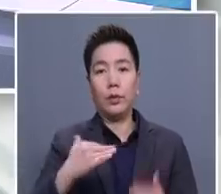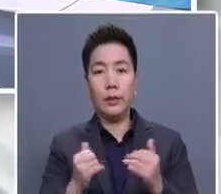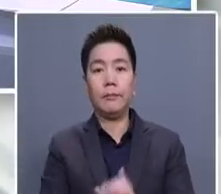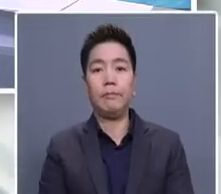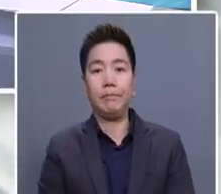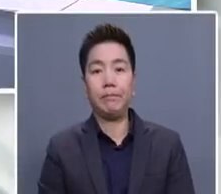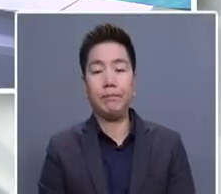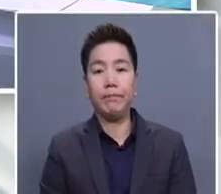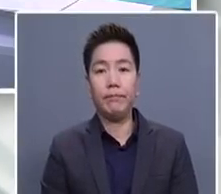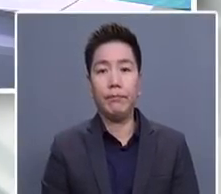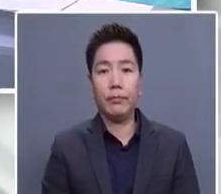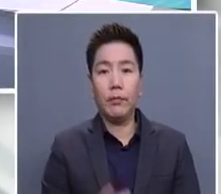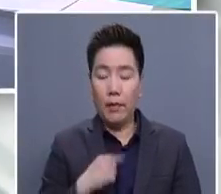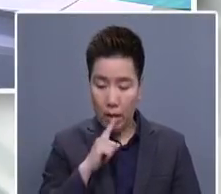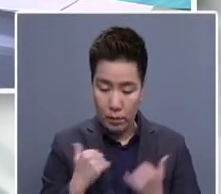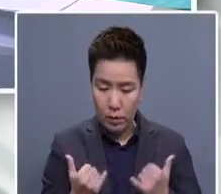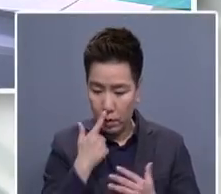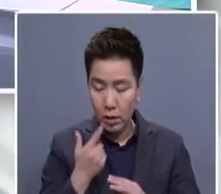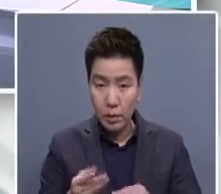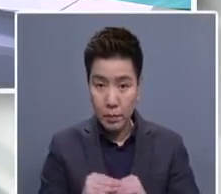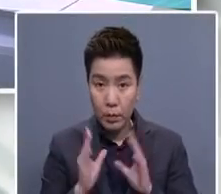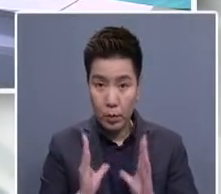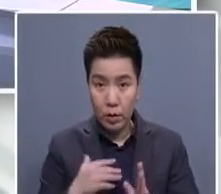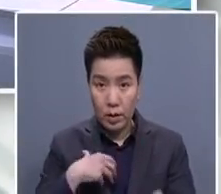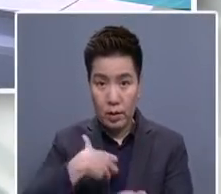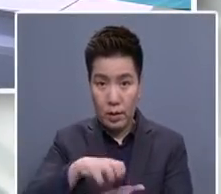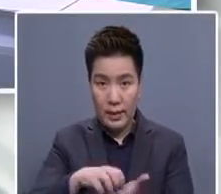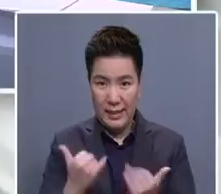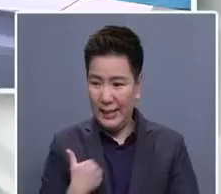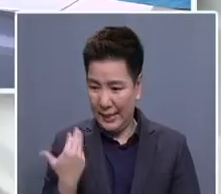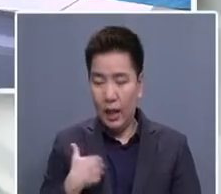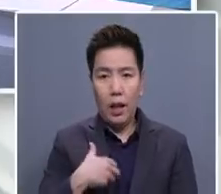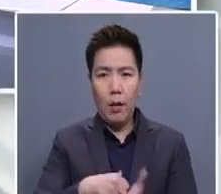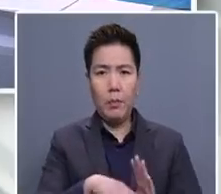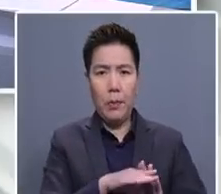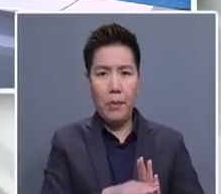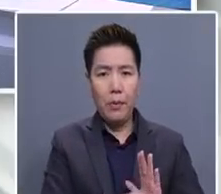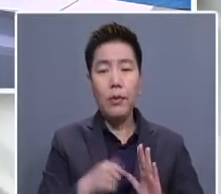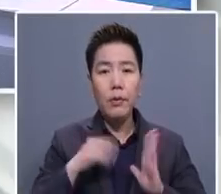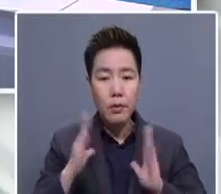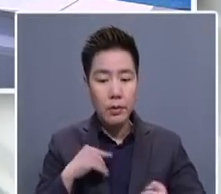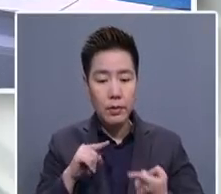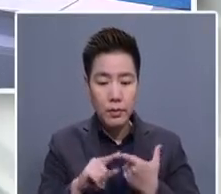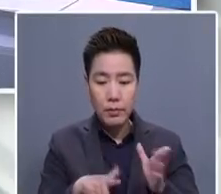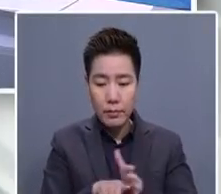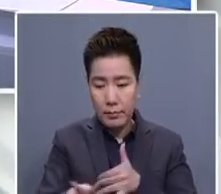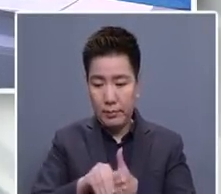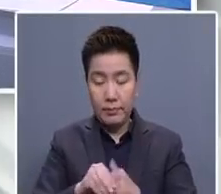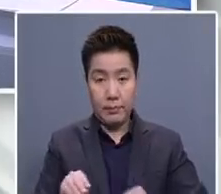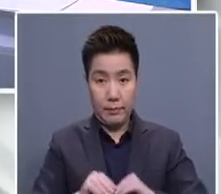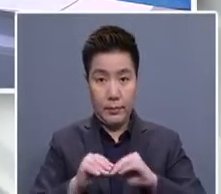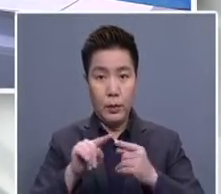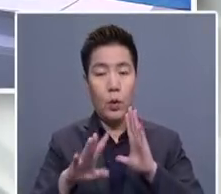ามก่อนเลยครับว่าสถานการณ์ณตอนนี้มีเพิ่มเติมจากที่เรารายงานไปเมื่อสักครู่ไหมครับผมสำหรับผู้ป่วยโควิด -19 ณเวลานี้